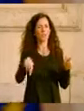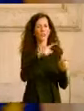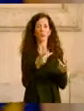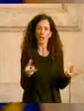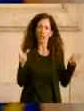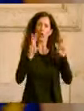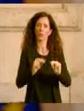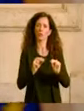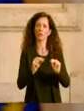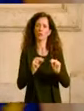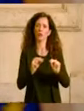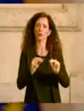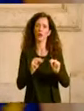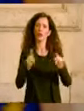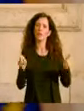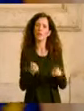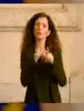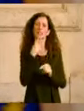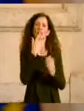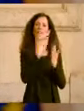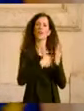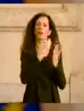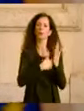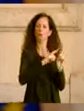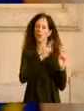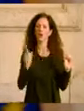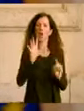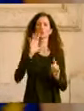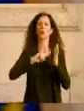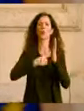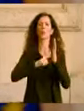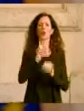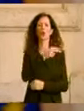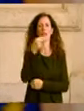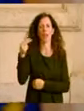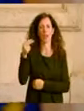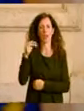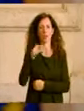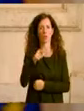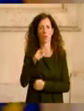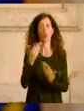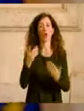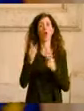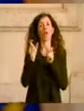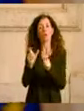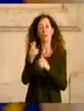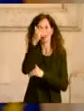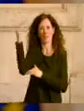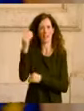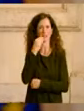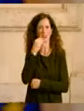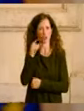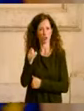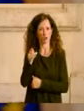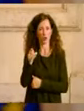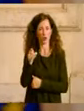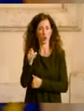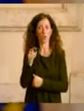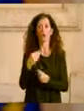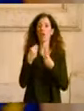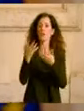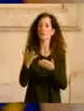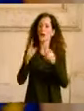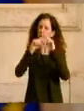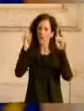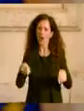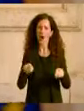hanno un fatturato sino a 5 milioni di euro attraverso il meccanismo del ristoro, che offre al singolo